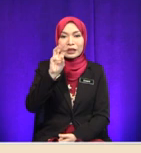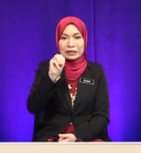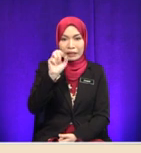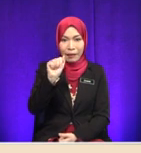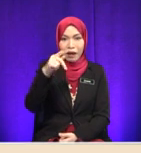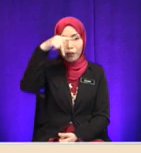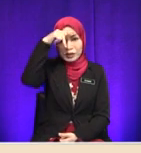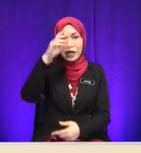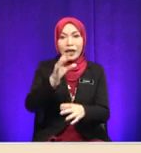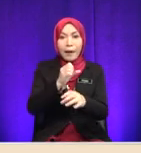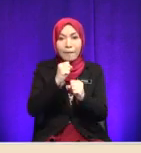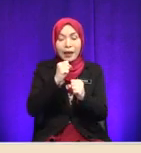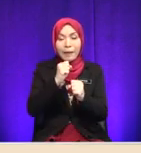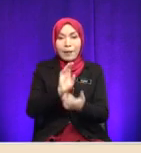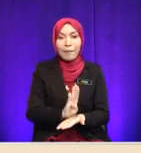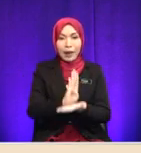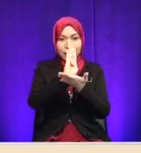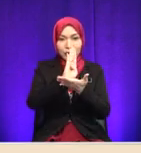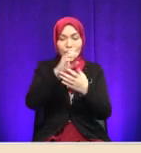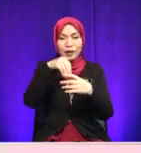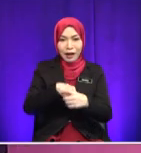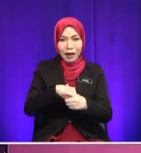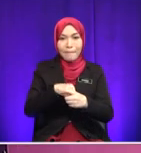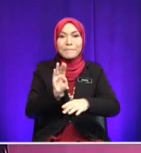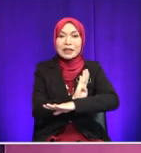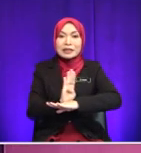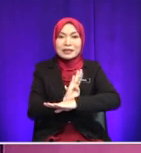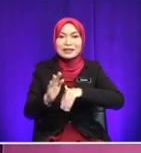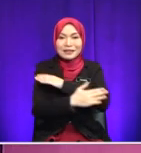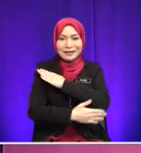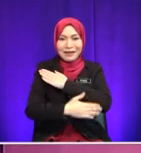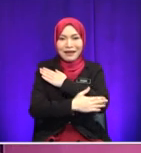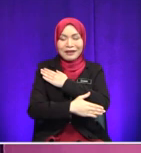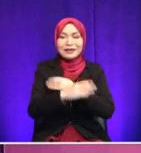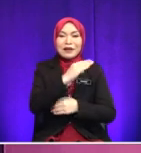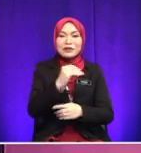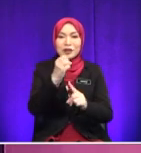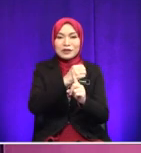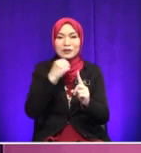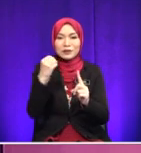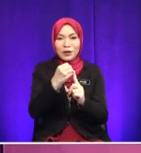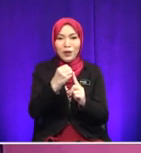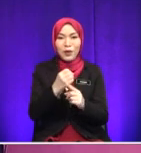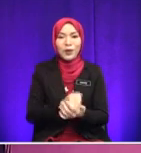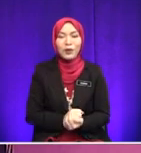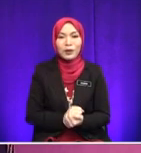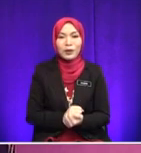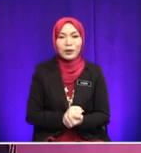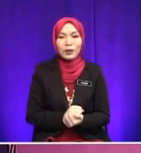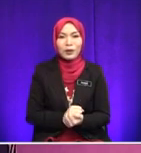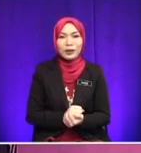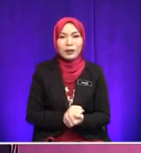ekonomi dan kestabilan politik negara. Ulaskan. Soalan-soalan sebegini